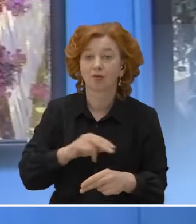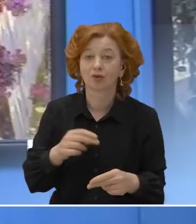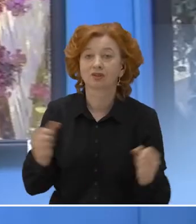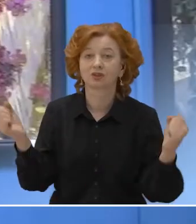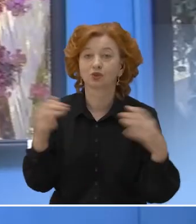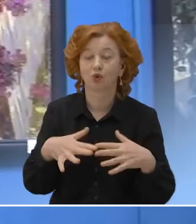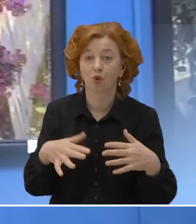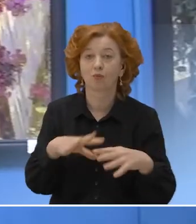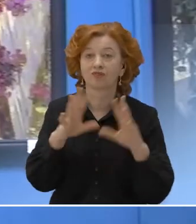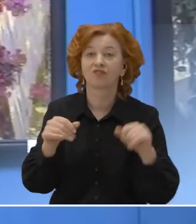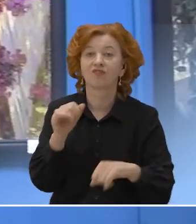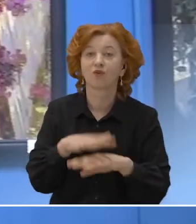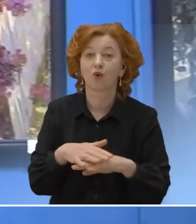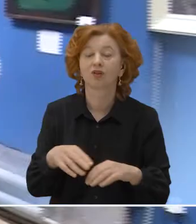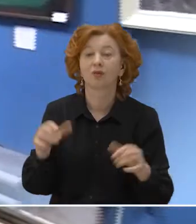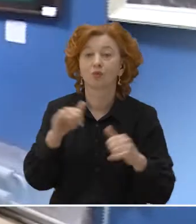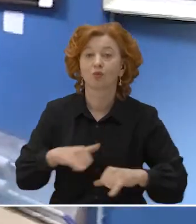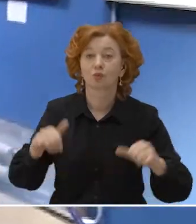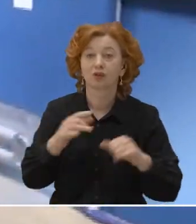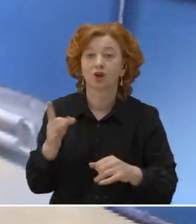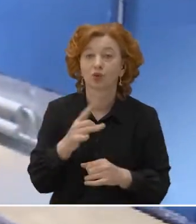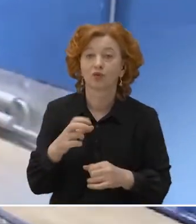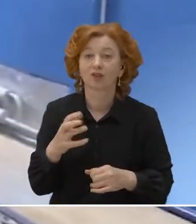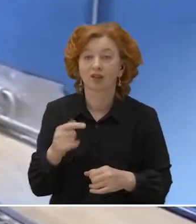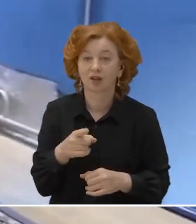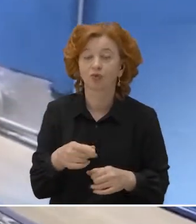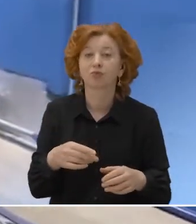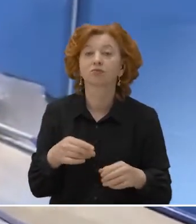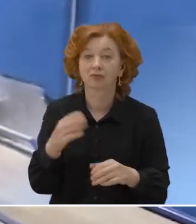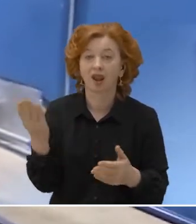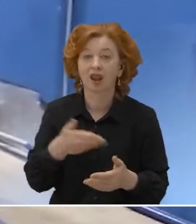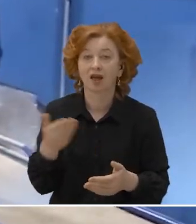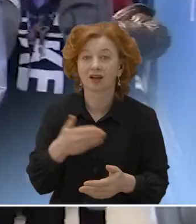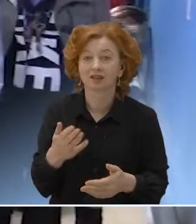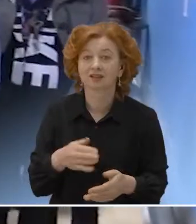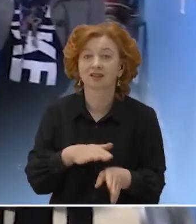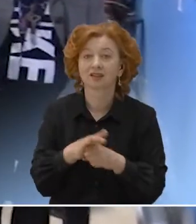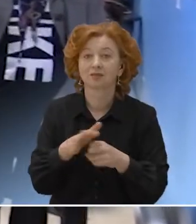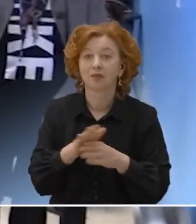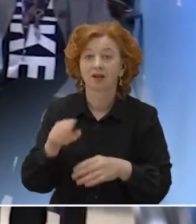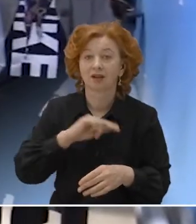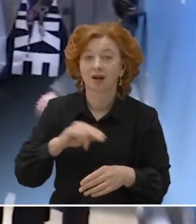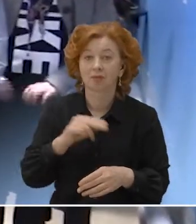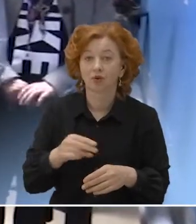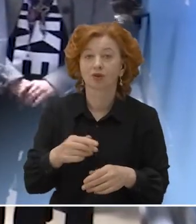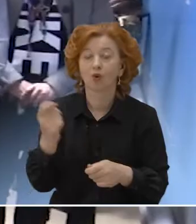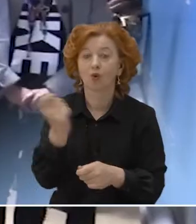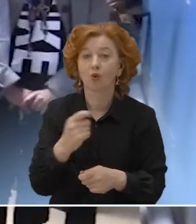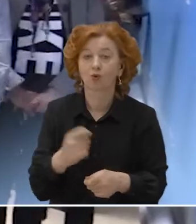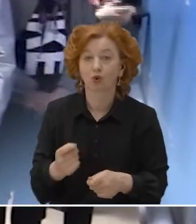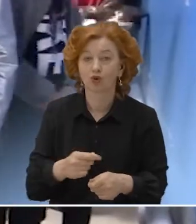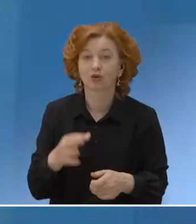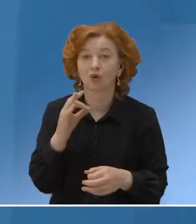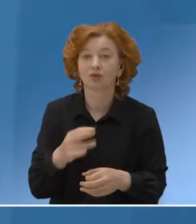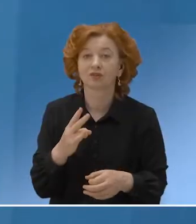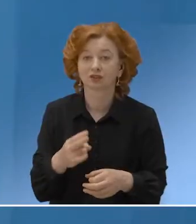художников, собранные из фондов Музея современного искусства Ростова-на-Дону, частных коллекций. Представила свои работы на выставке донская